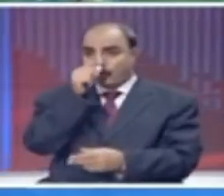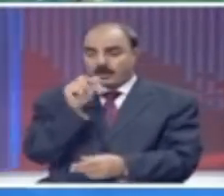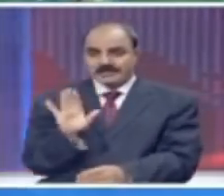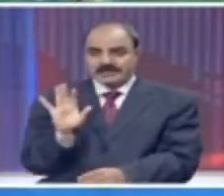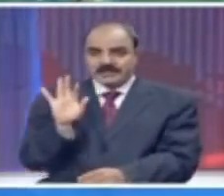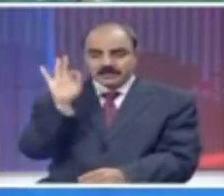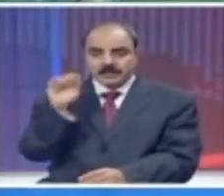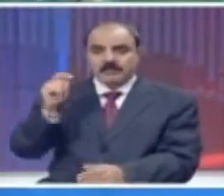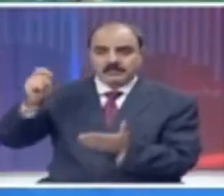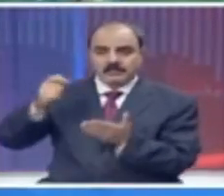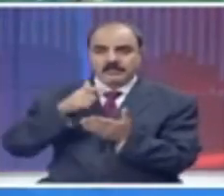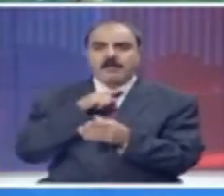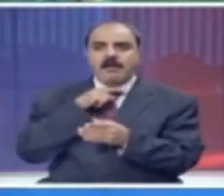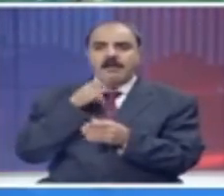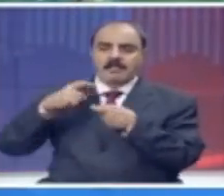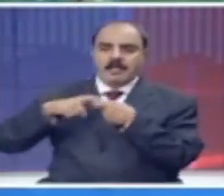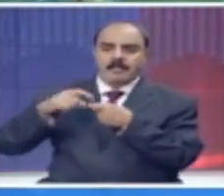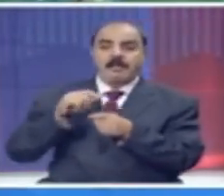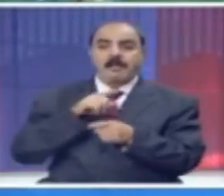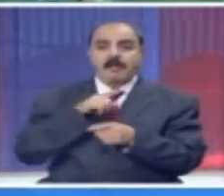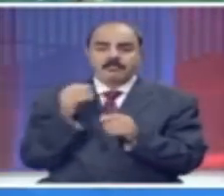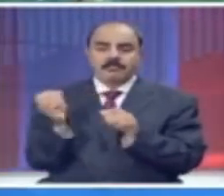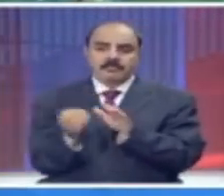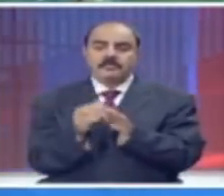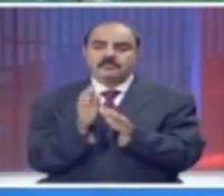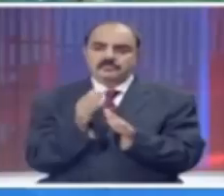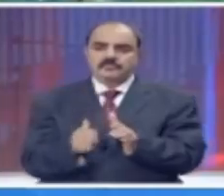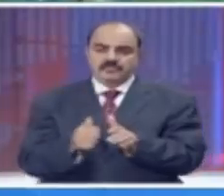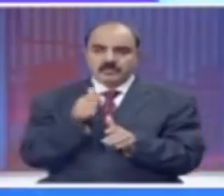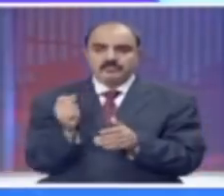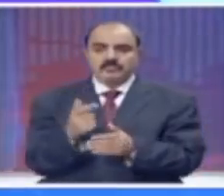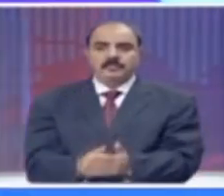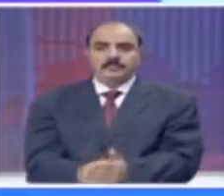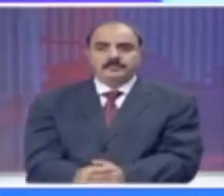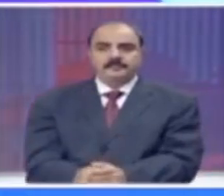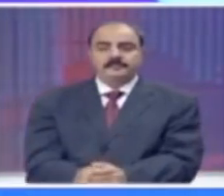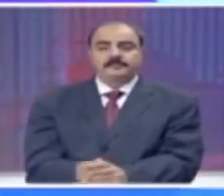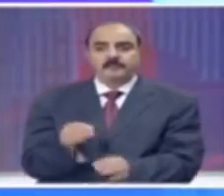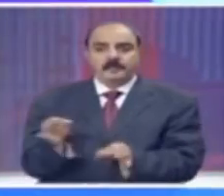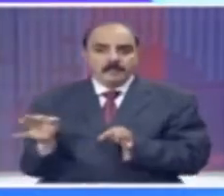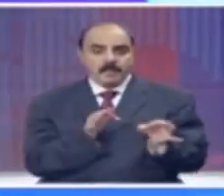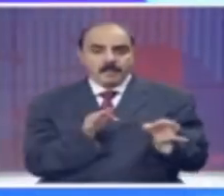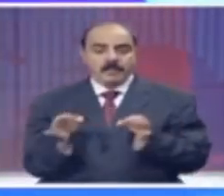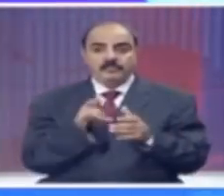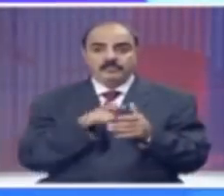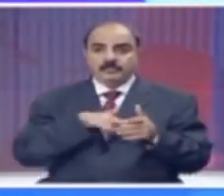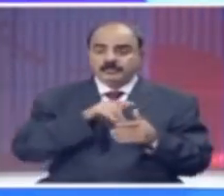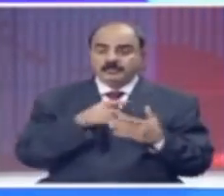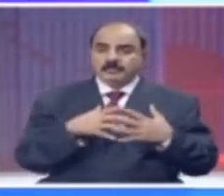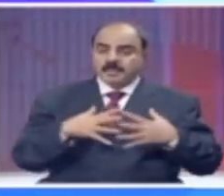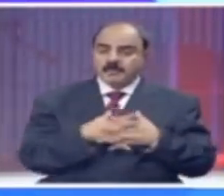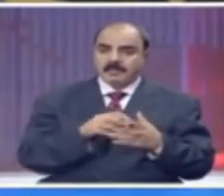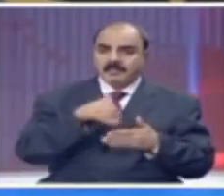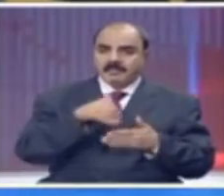الكويت استثناء بالبريد الخاص، شركات البريد الخاص، وبرضه يبقى البريد السري. تنسيق مستمر بين وزارة الدولة للهجرة والهيئة